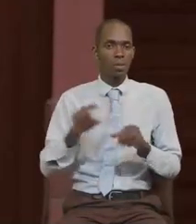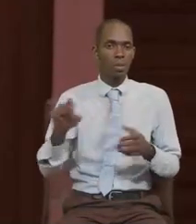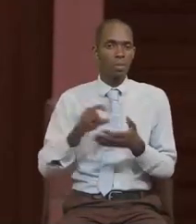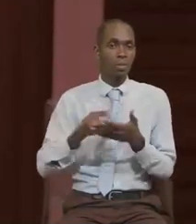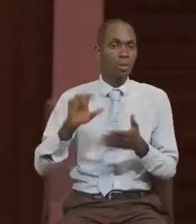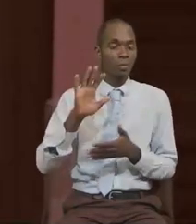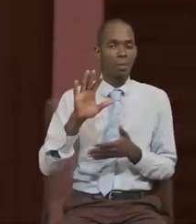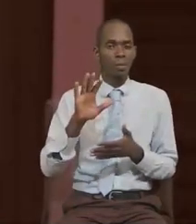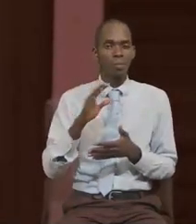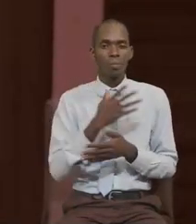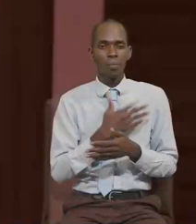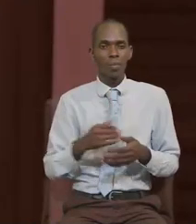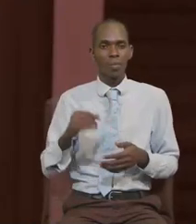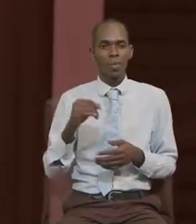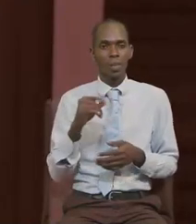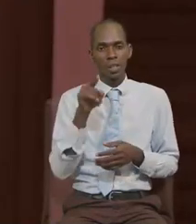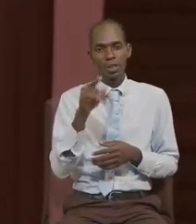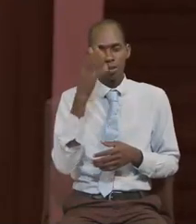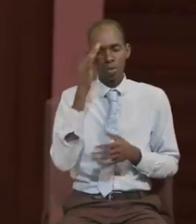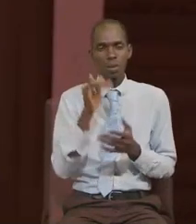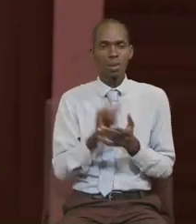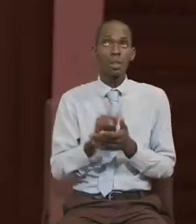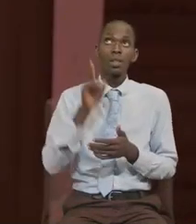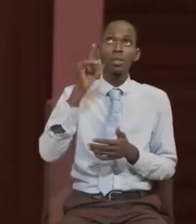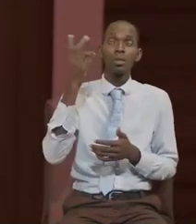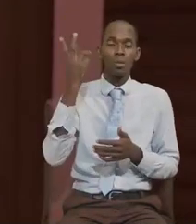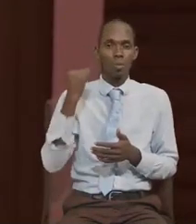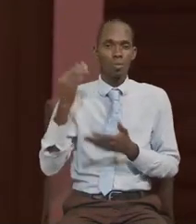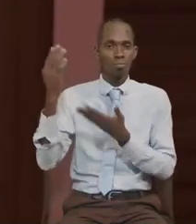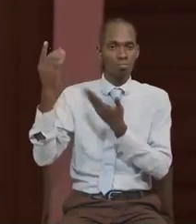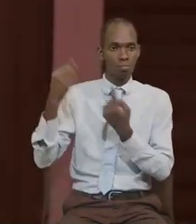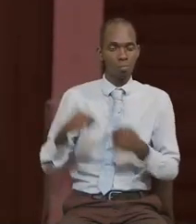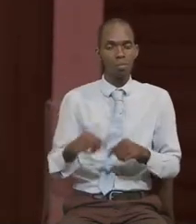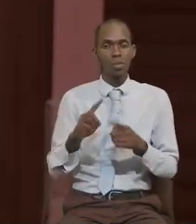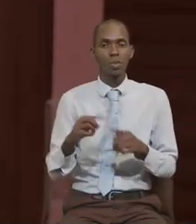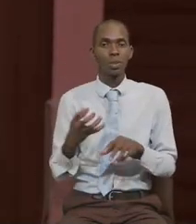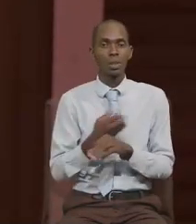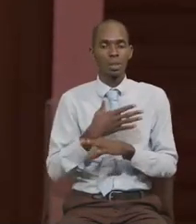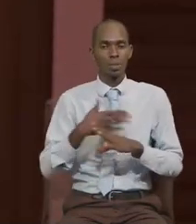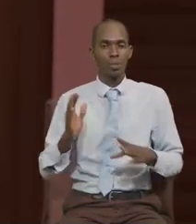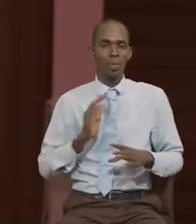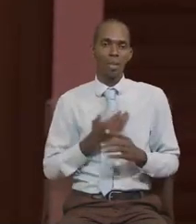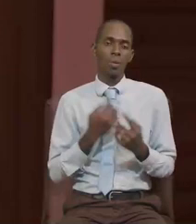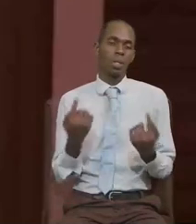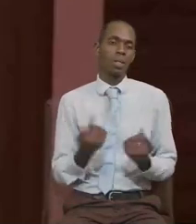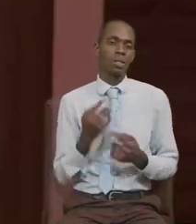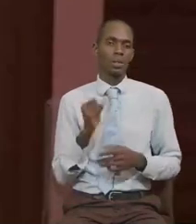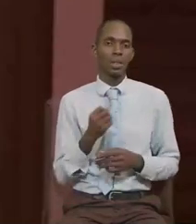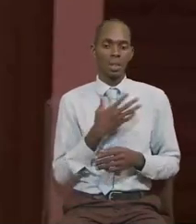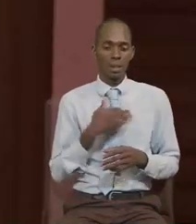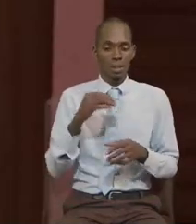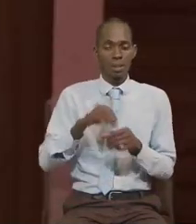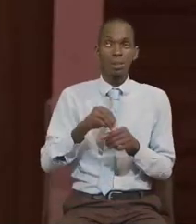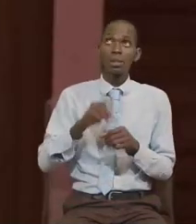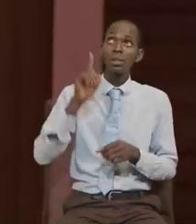Or, vous le savez, Jésus a paru pour ôter les péchés. Et il n'y a point en lui de